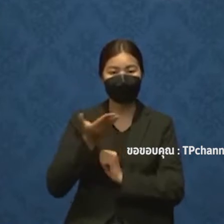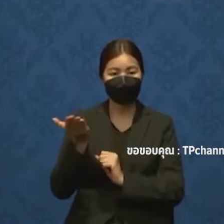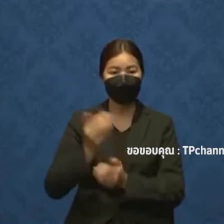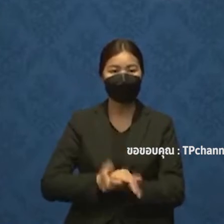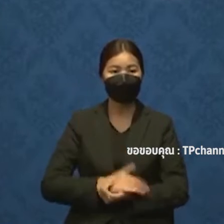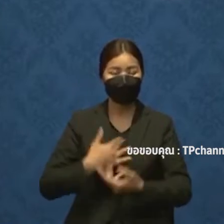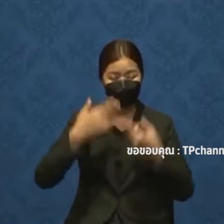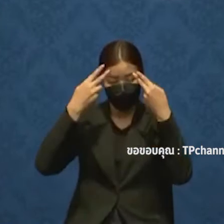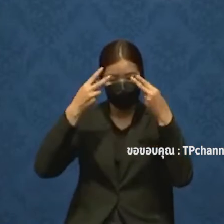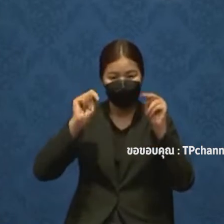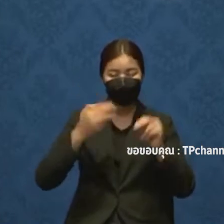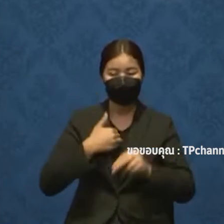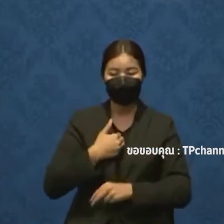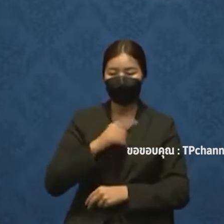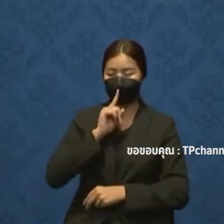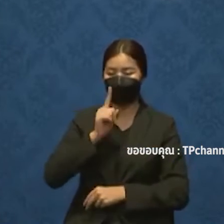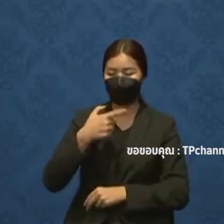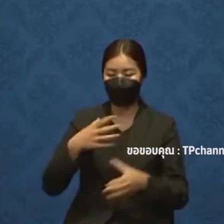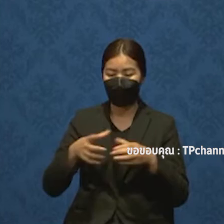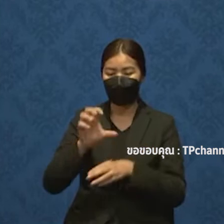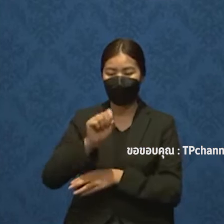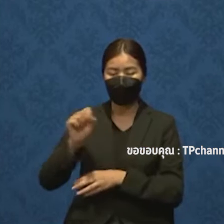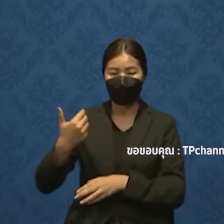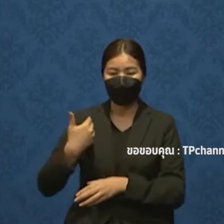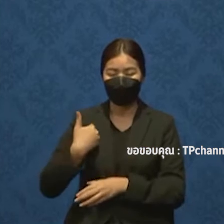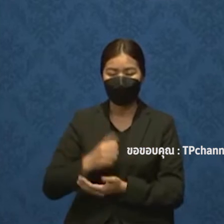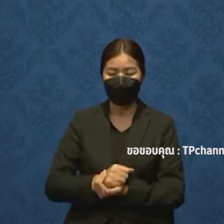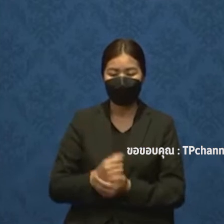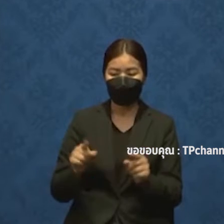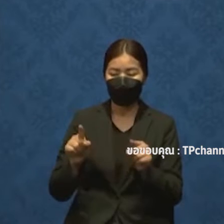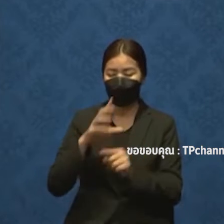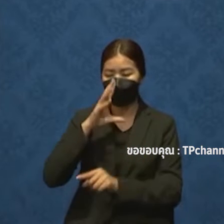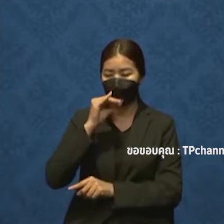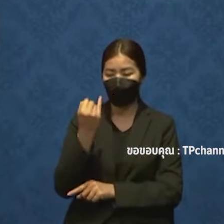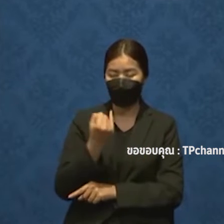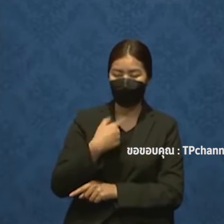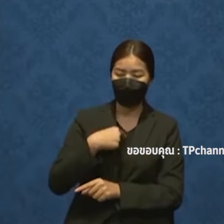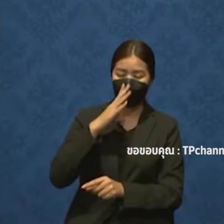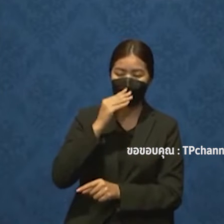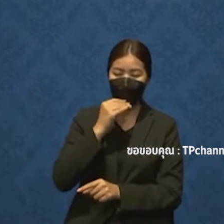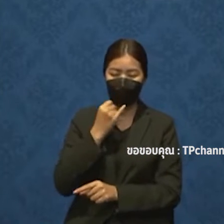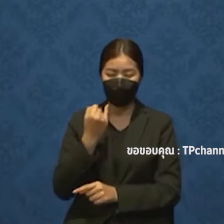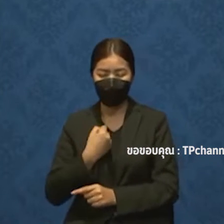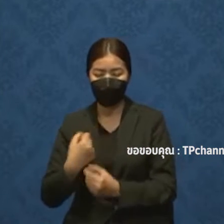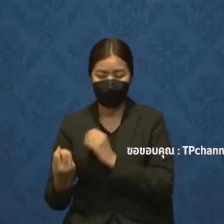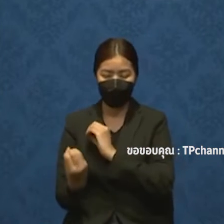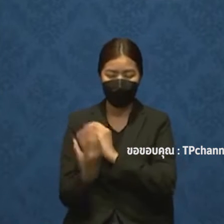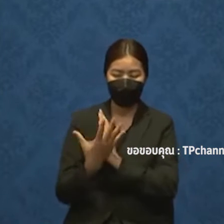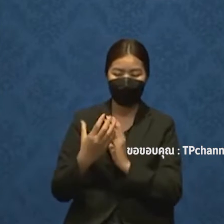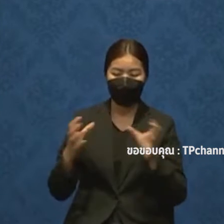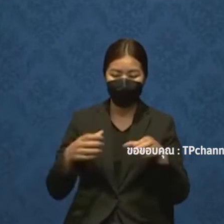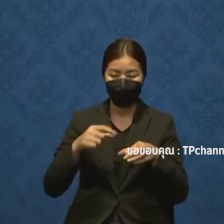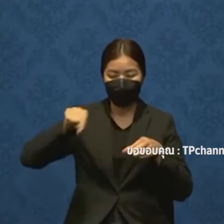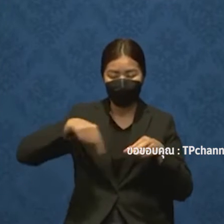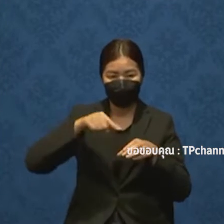านนายกยังกล่าวหาสภาอยู่ในคำตอบของท่านนะครับให้ร้ายป้ายสีสภาทำให้สภาเสียหาย